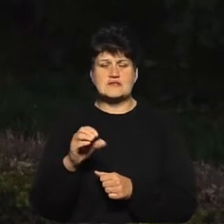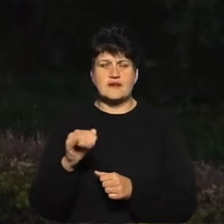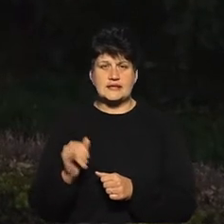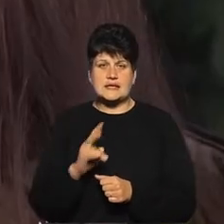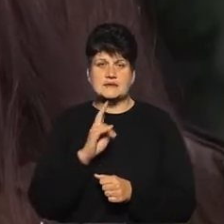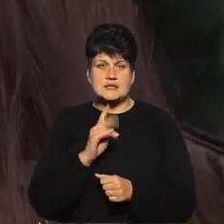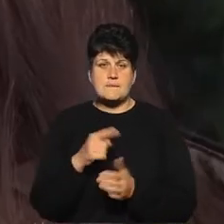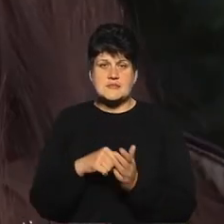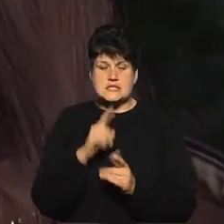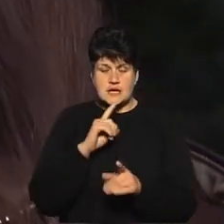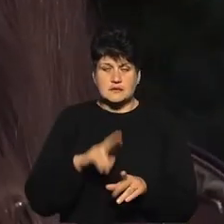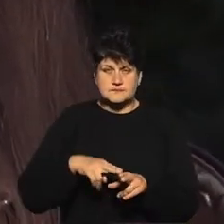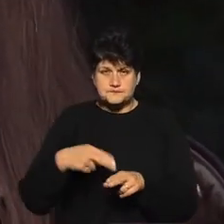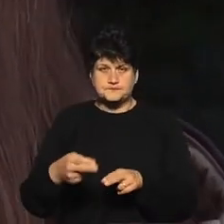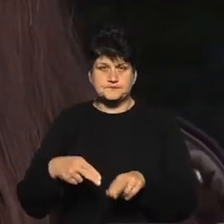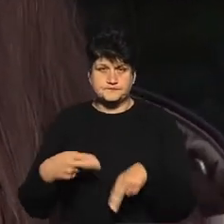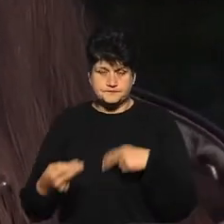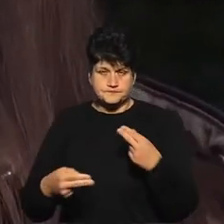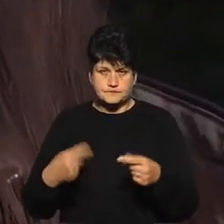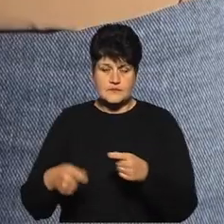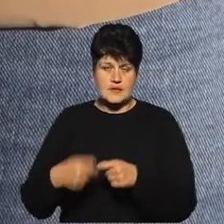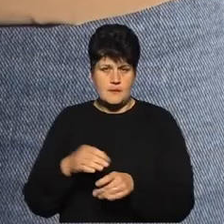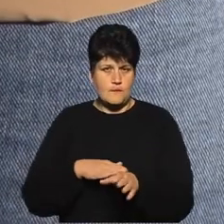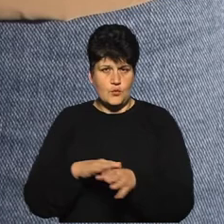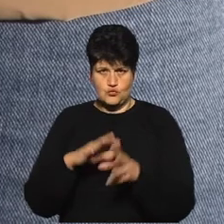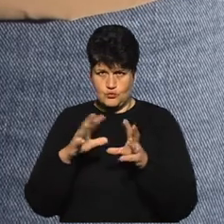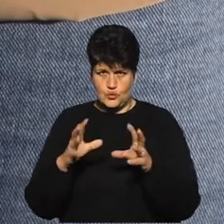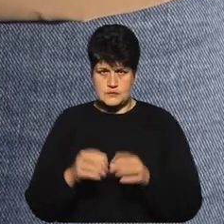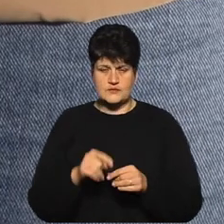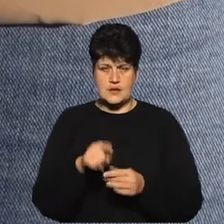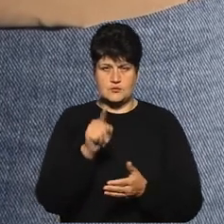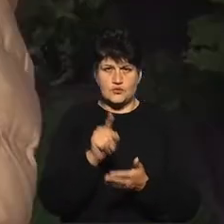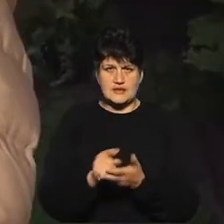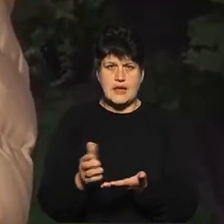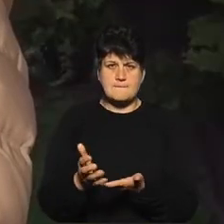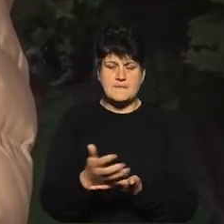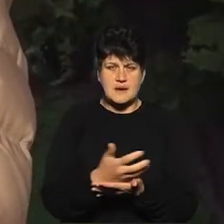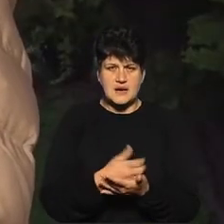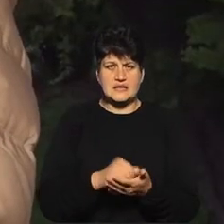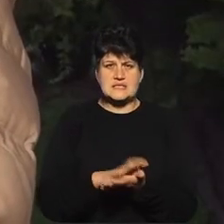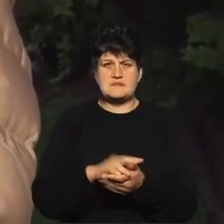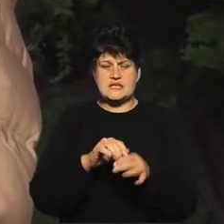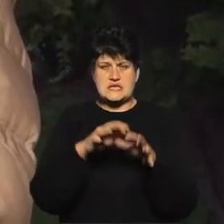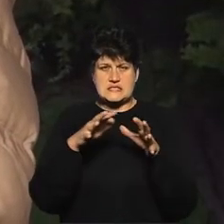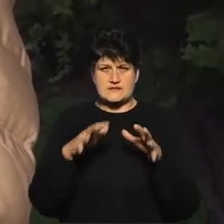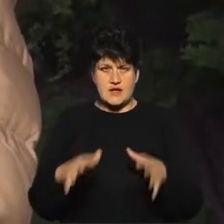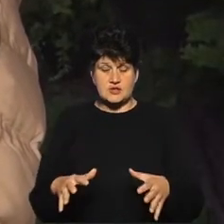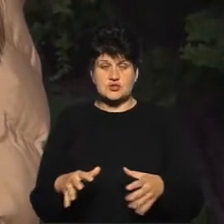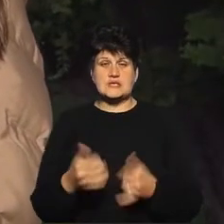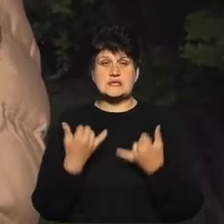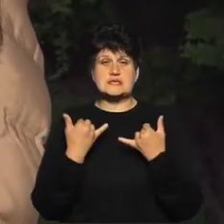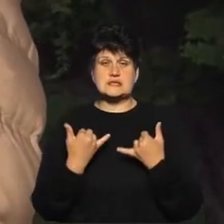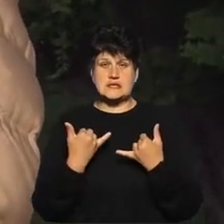рада відшкодувала збитки, завдані довкіллю у повному обсязі, вона повинна прибрати сміттєзвалища, каже Тетяна Вовчук. Наразі